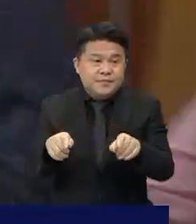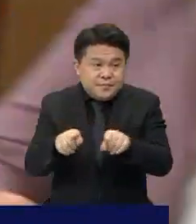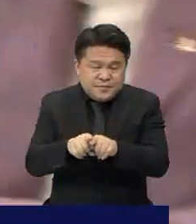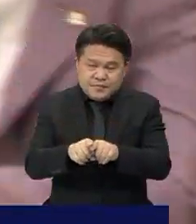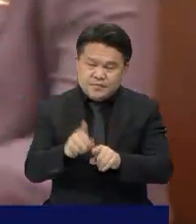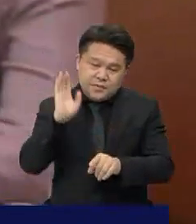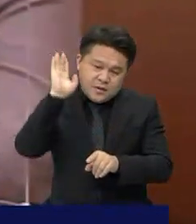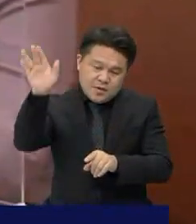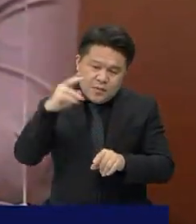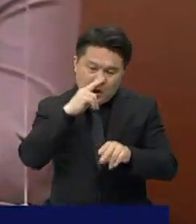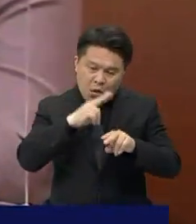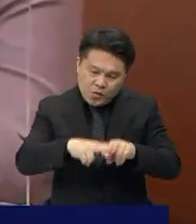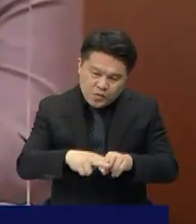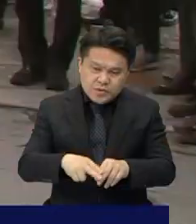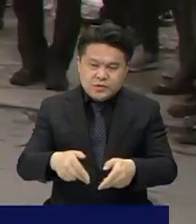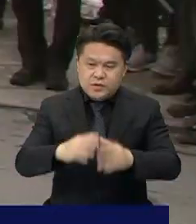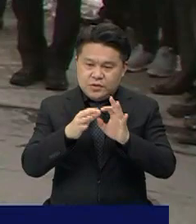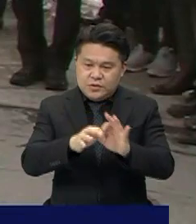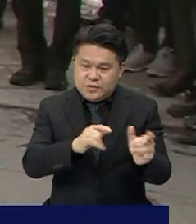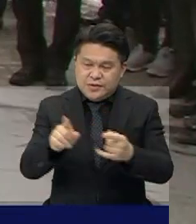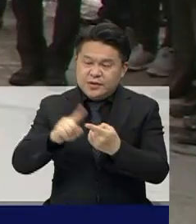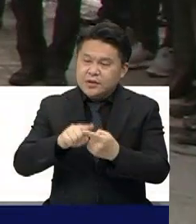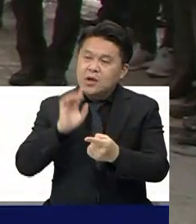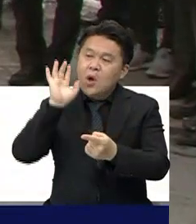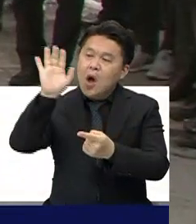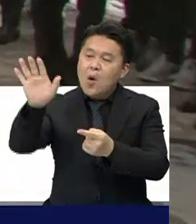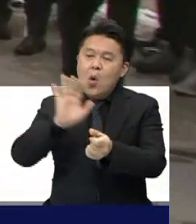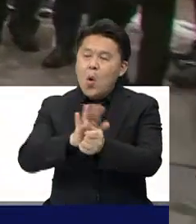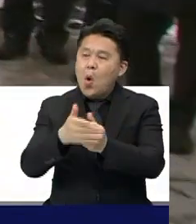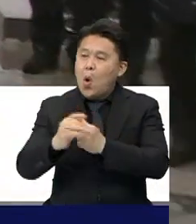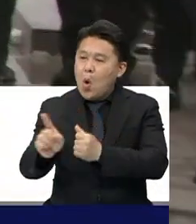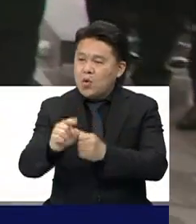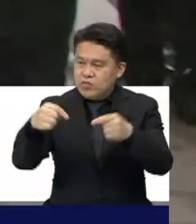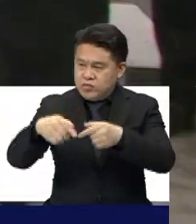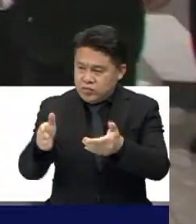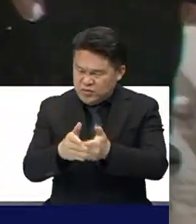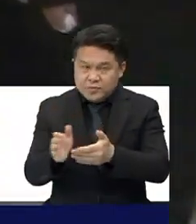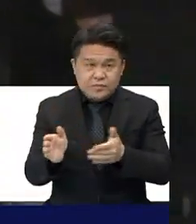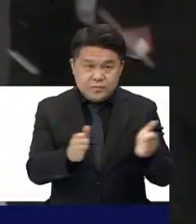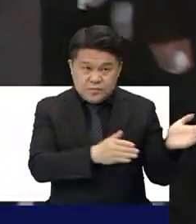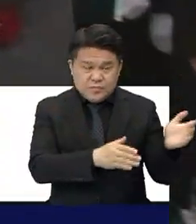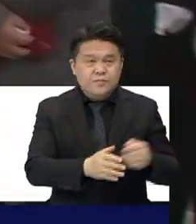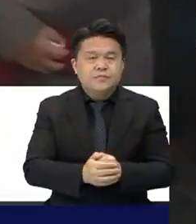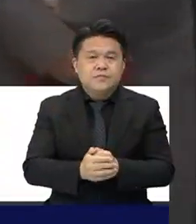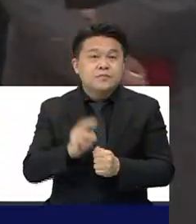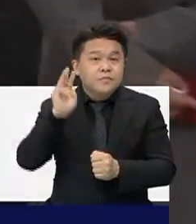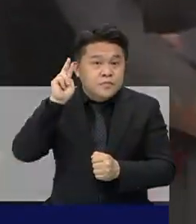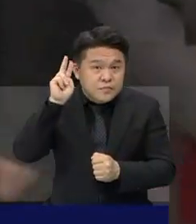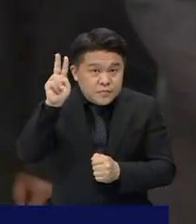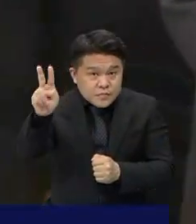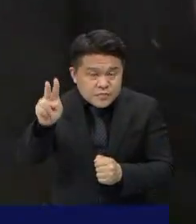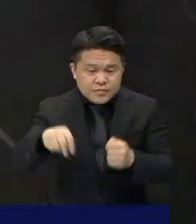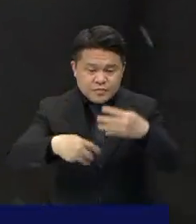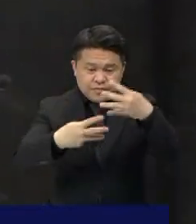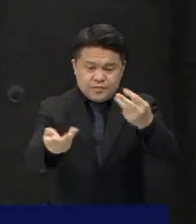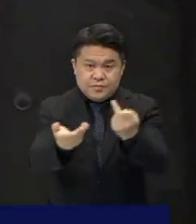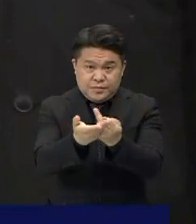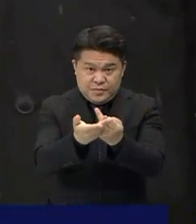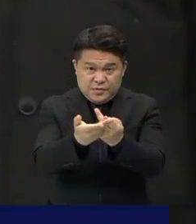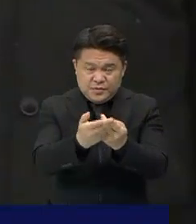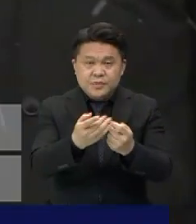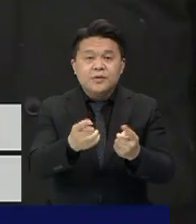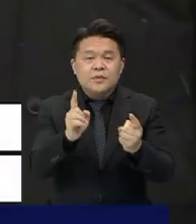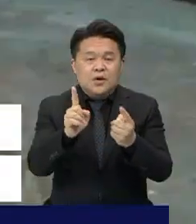협력 방안을 논의했습니다. 윤 당선인은 모레 예정된 제주 4.3 추념식에 참석합니다. 김은혜